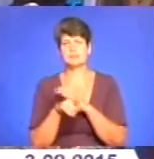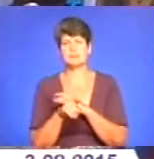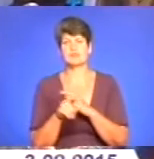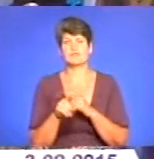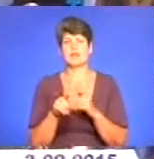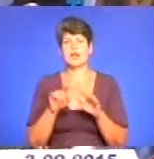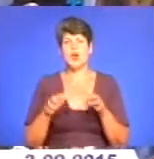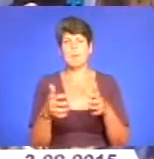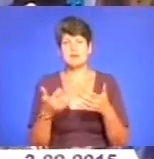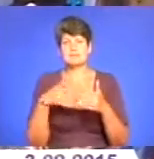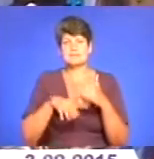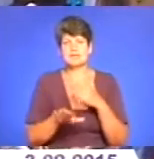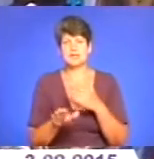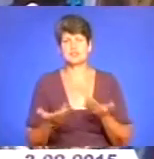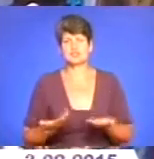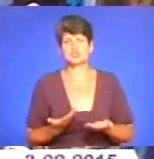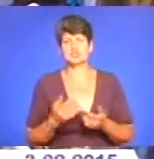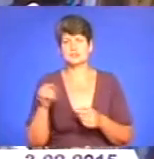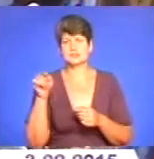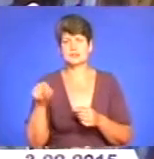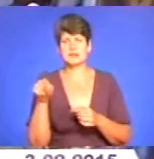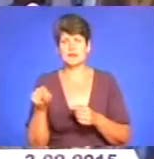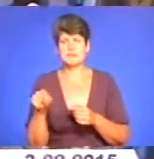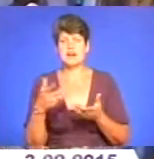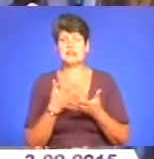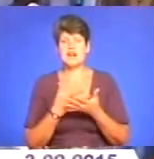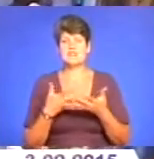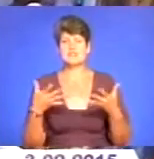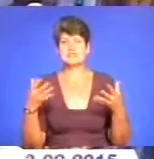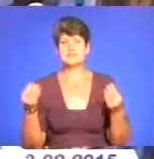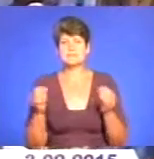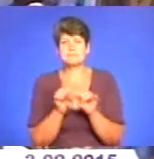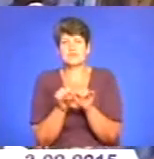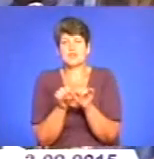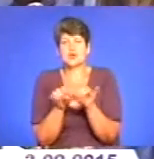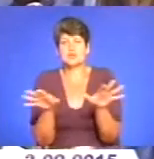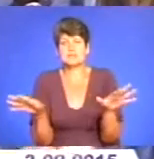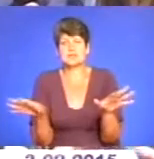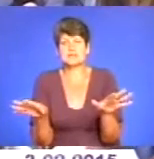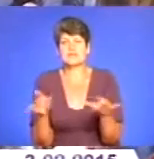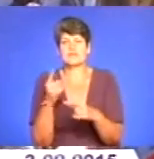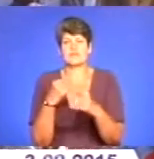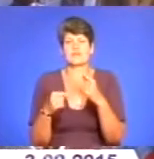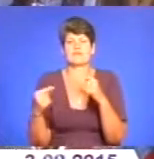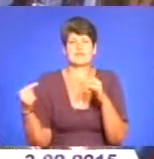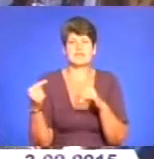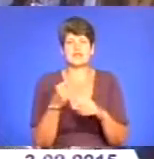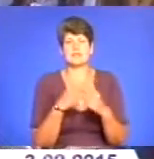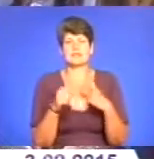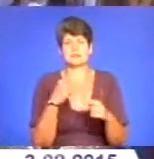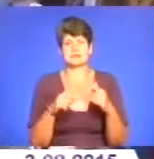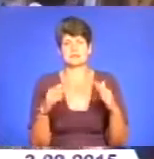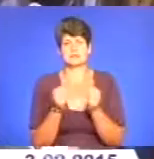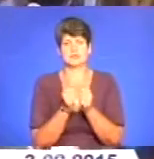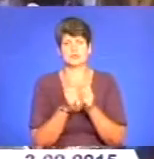копали землянки, проживали там, в тих землянках. А навесні вони розбіглися і втікали назад, ближче до свого